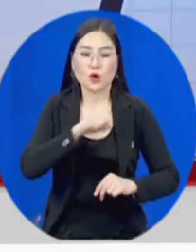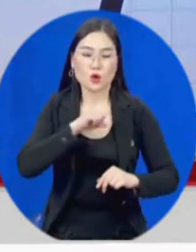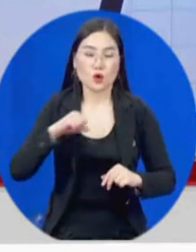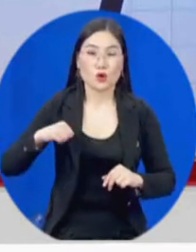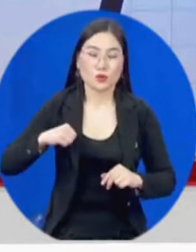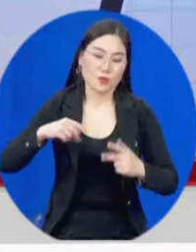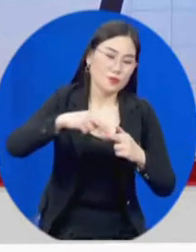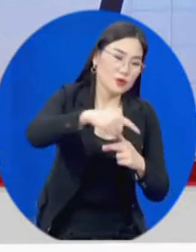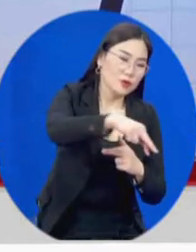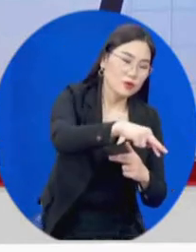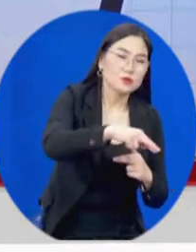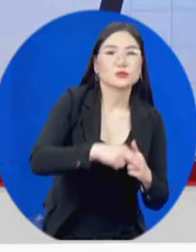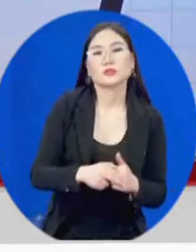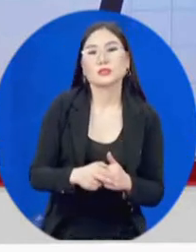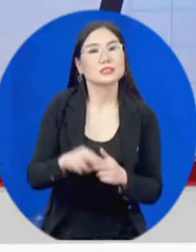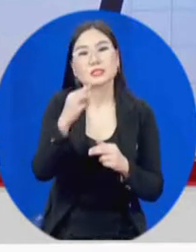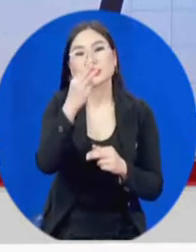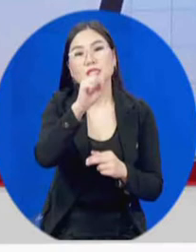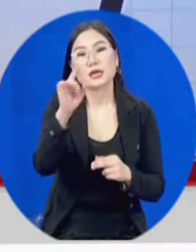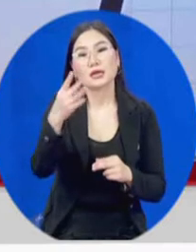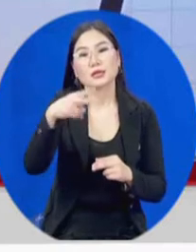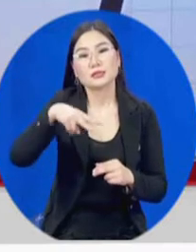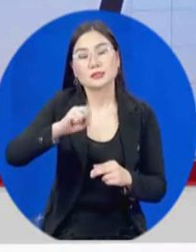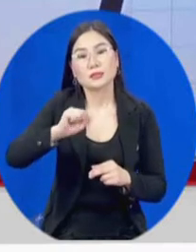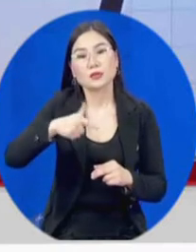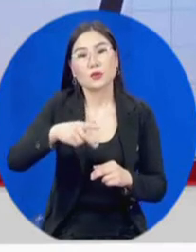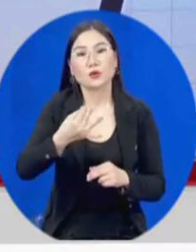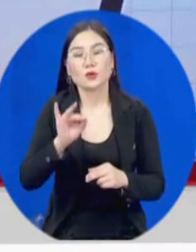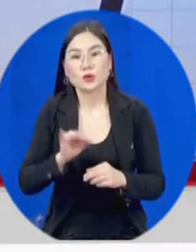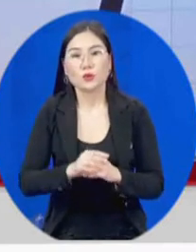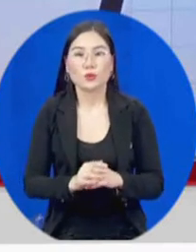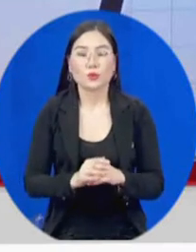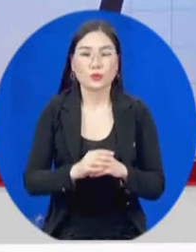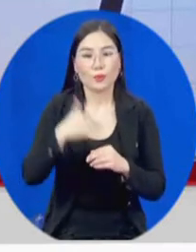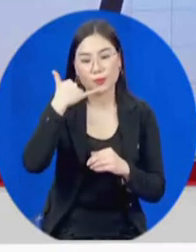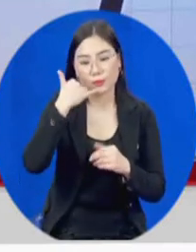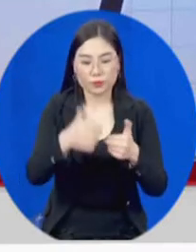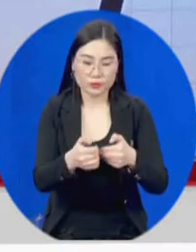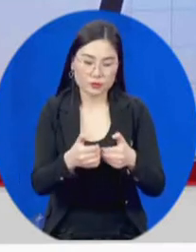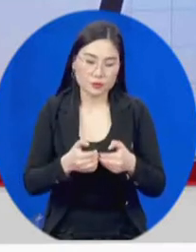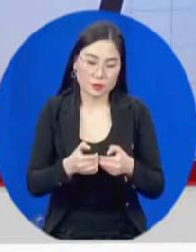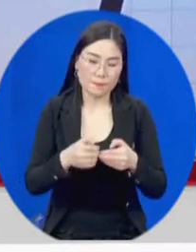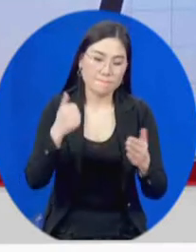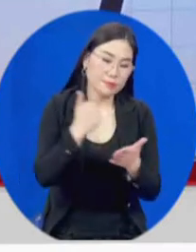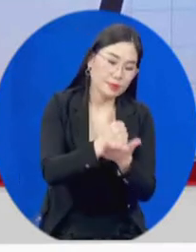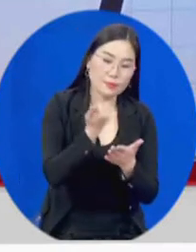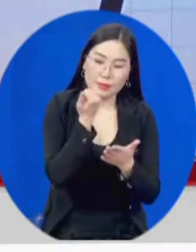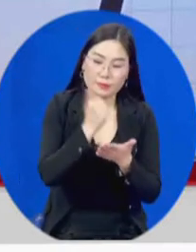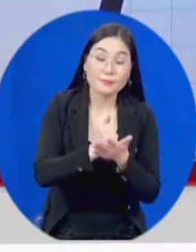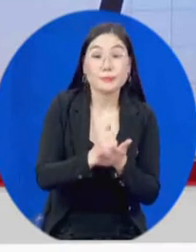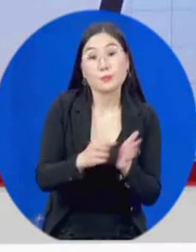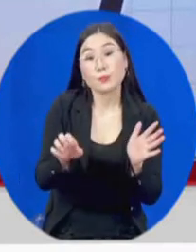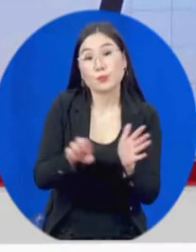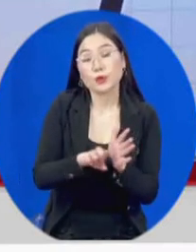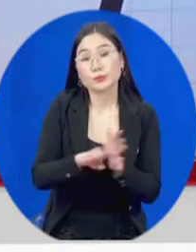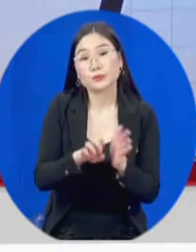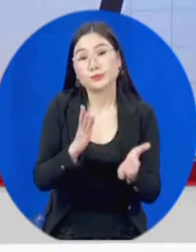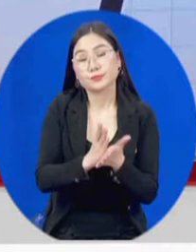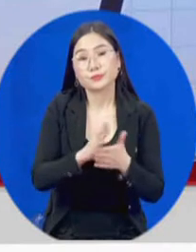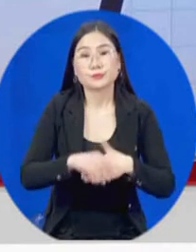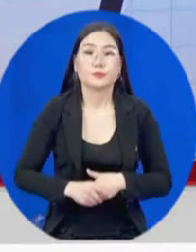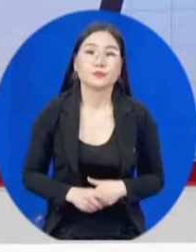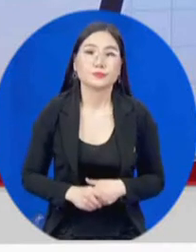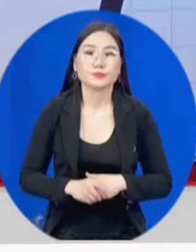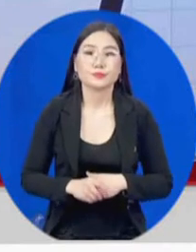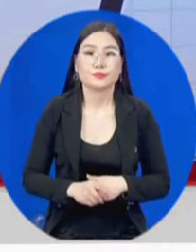очих шаардлагагүй, гар утаснаасаа гарын үсгээ зурж аливаа мэдээлэлээ баталгаажуулах боломжтой юм а. Тоон гарын үсэг олгох ажлын нээлт